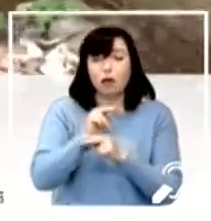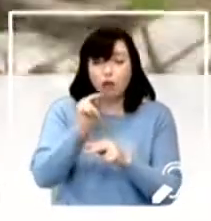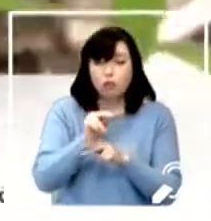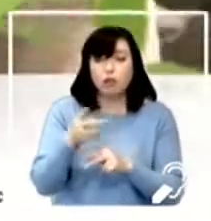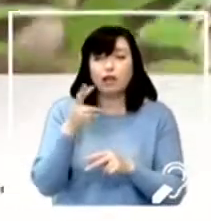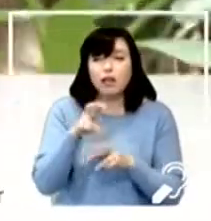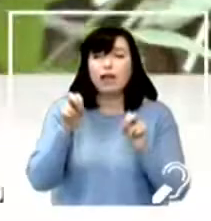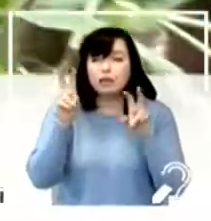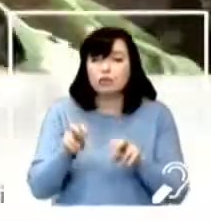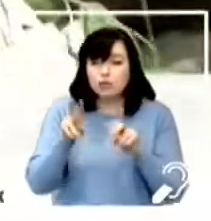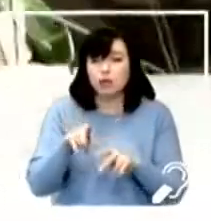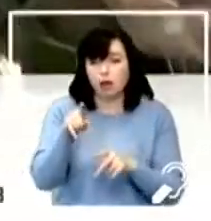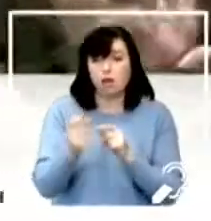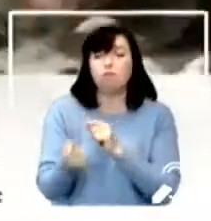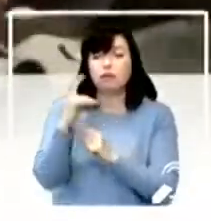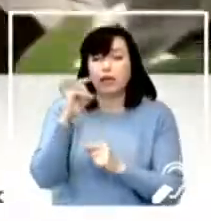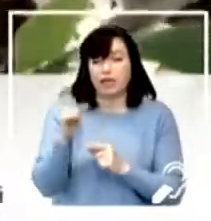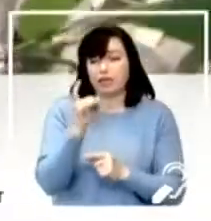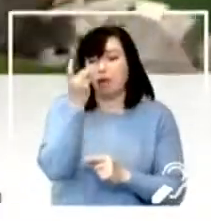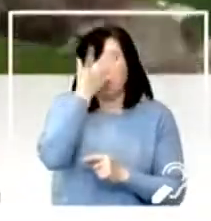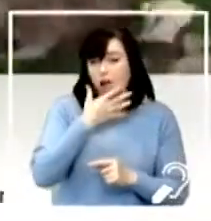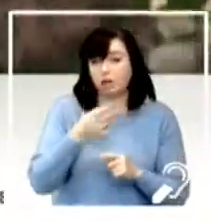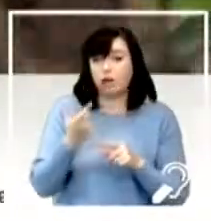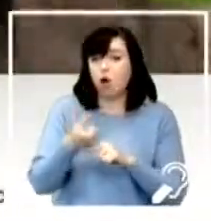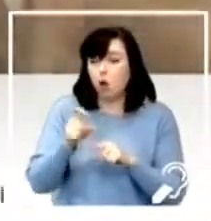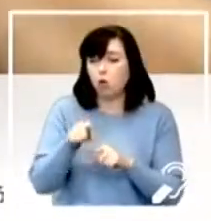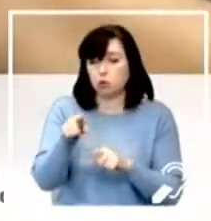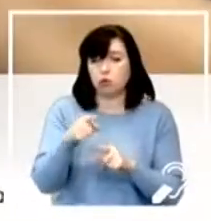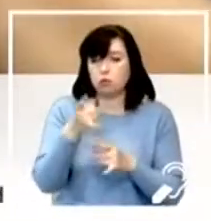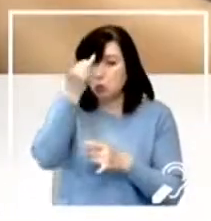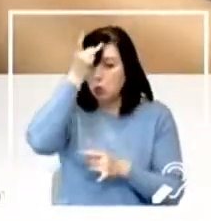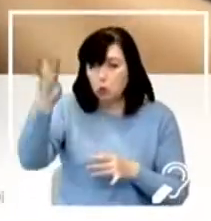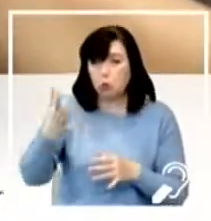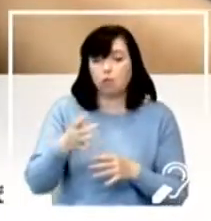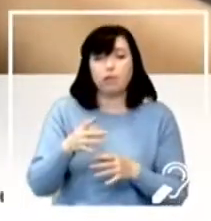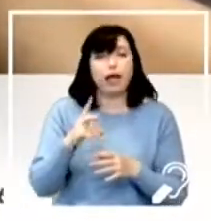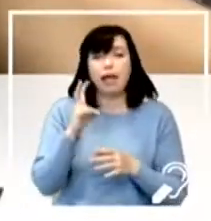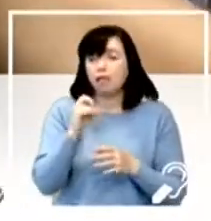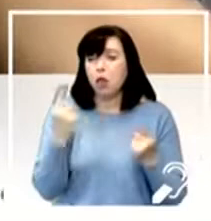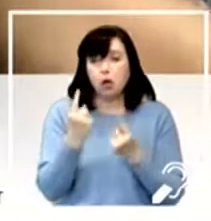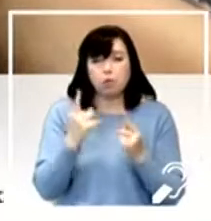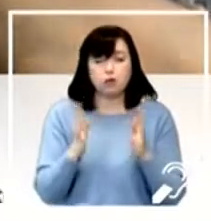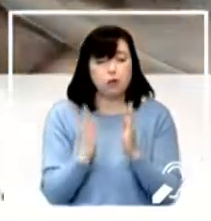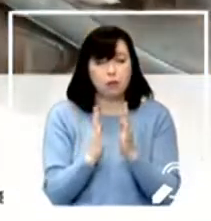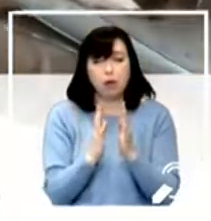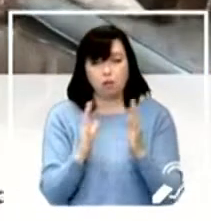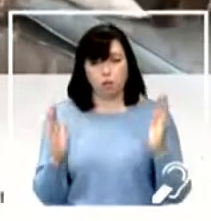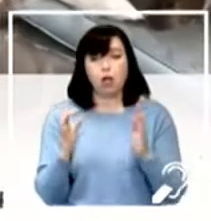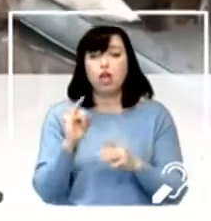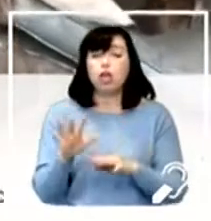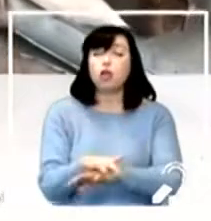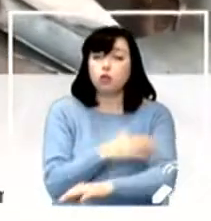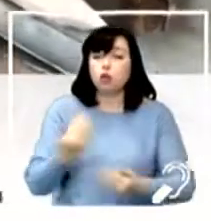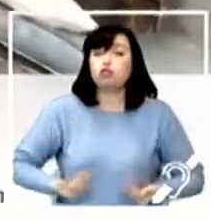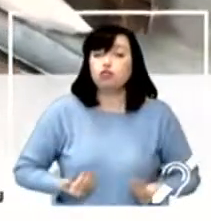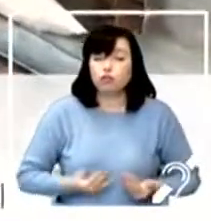de salvare provine din Africa. E o specie extrem de inteligentă, mult mai mare ca dimensiuni și mai longevivă decât rudele